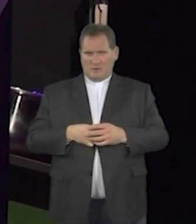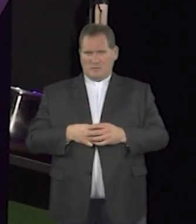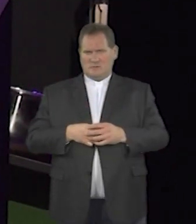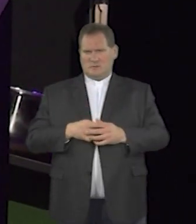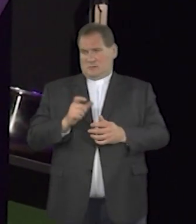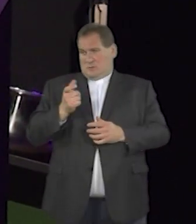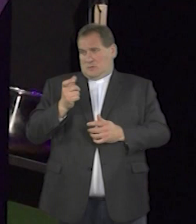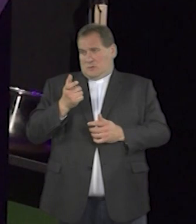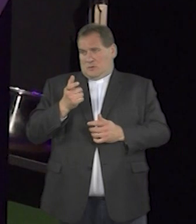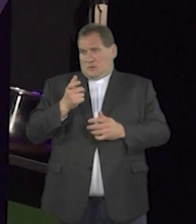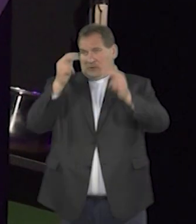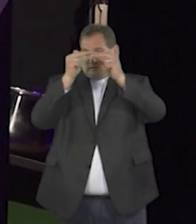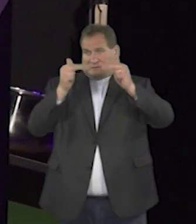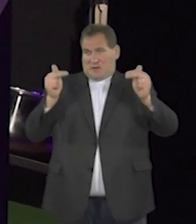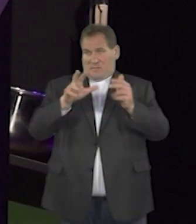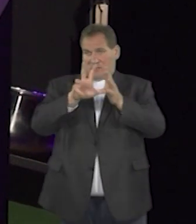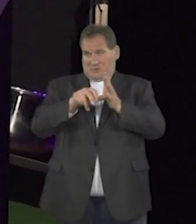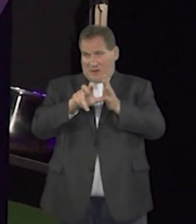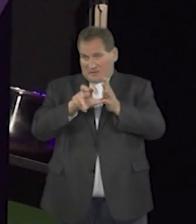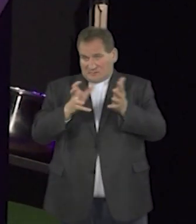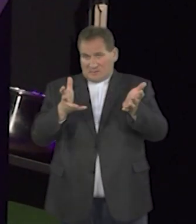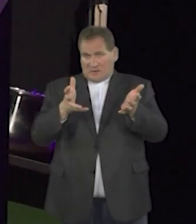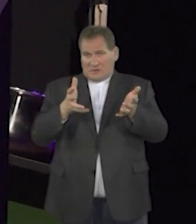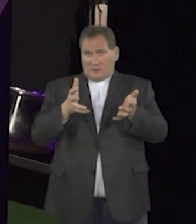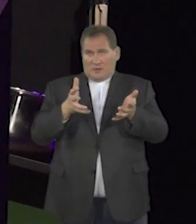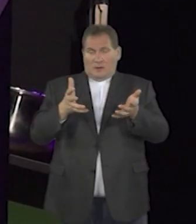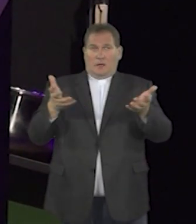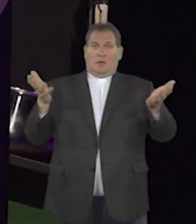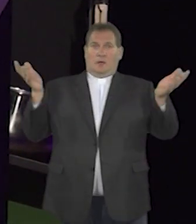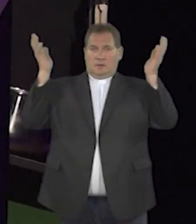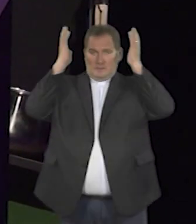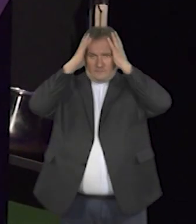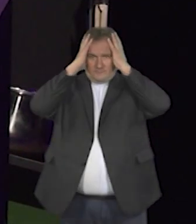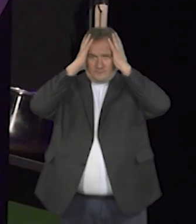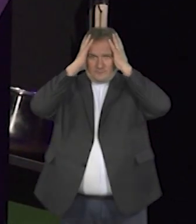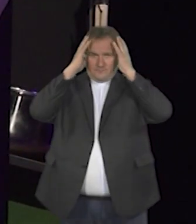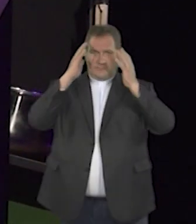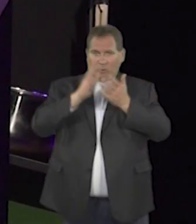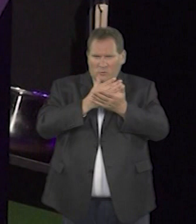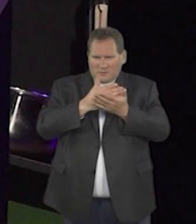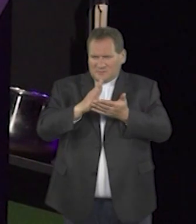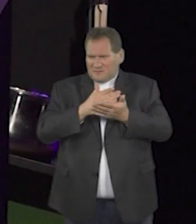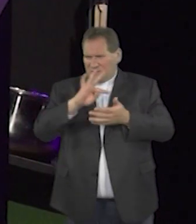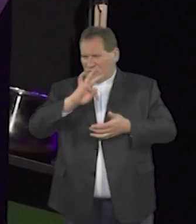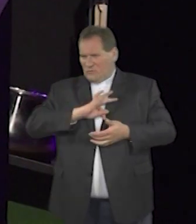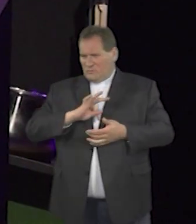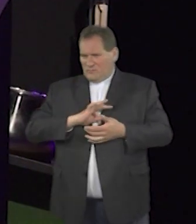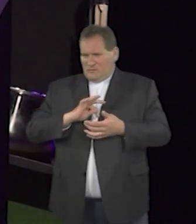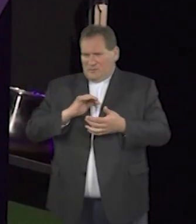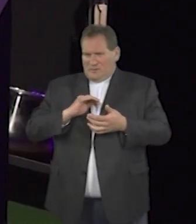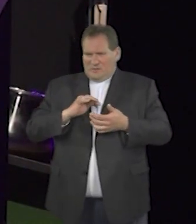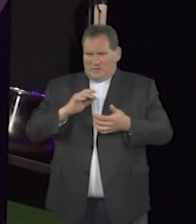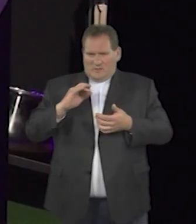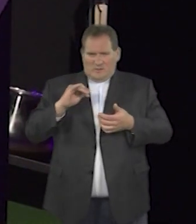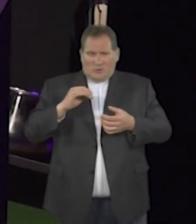Zamek? Zamek z ciasta? Niebywałe! Kuchciku mój złoty, swe rękawy